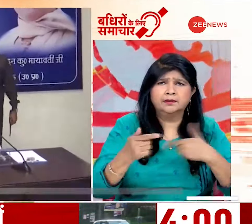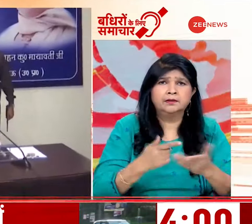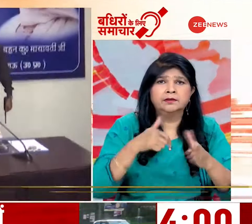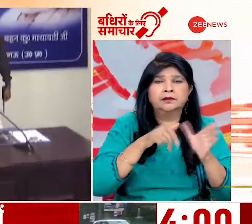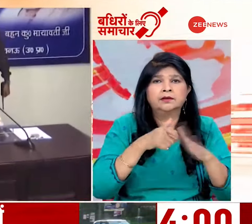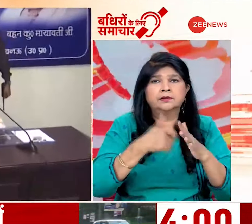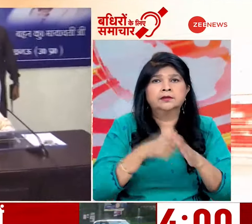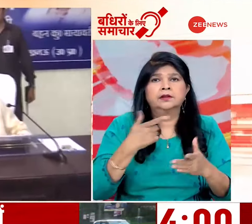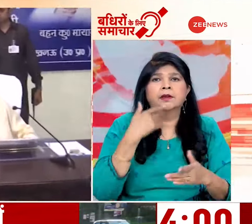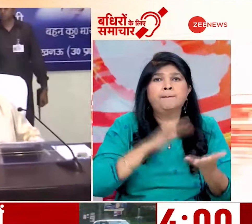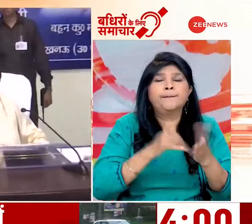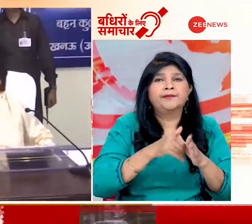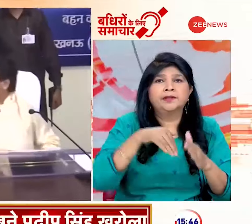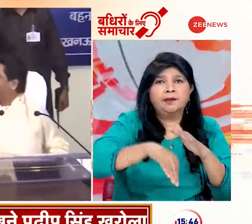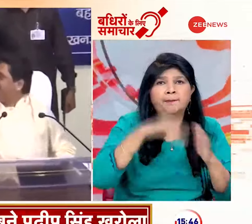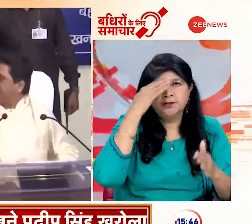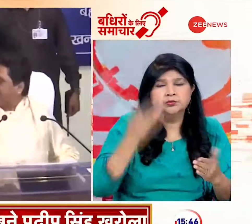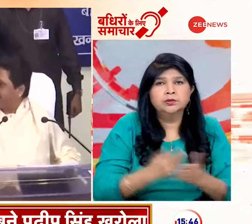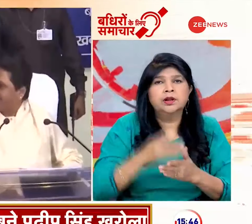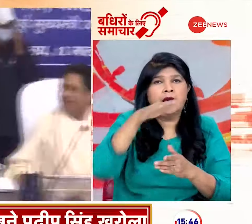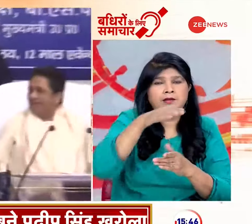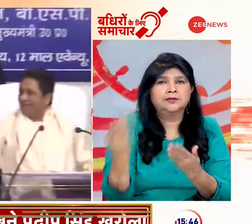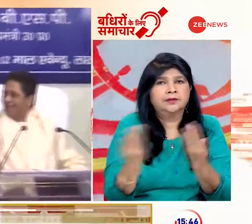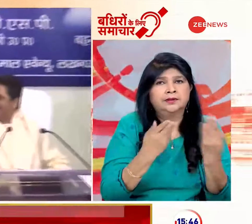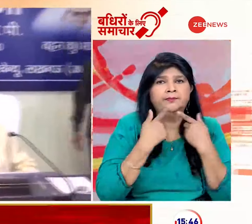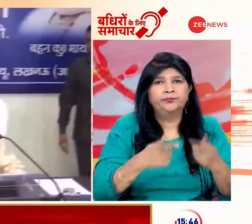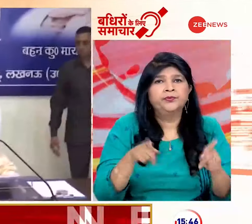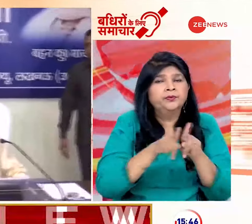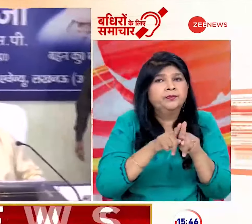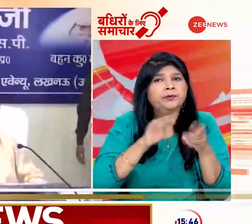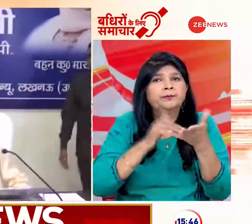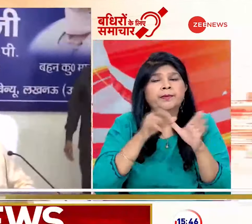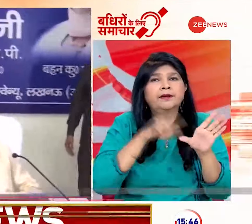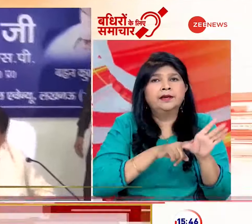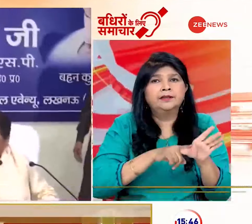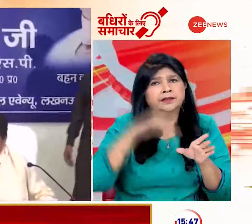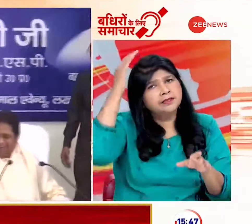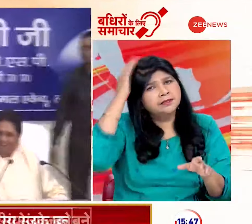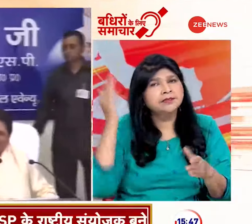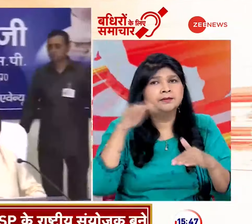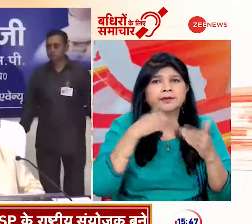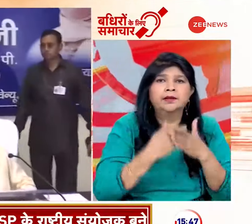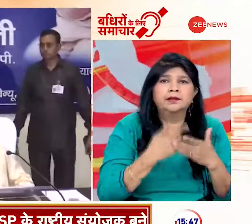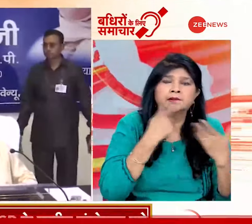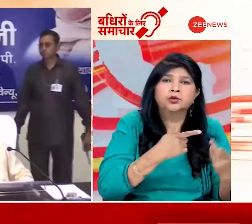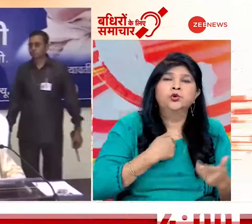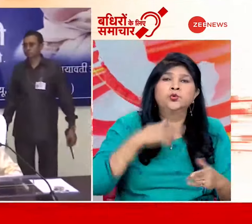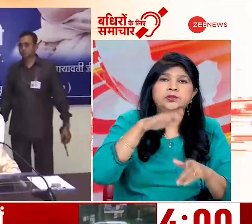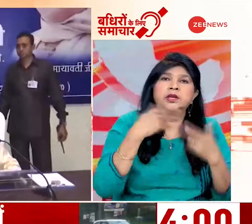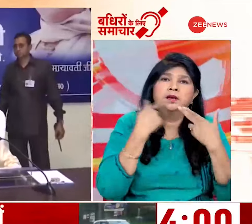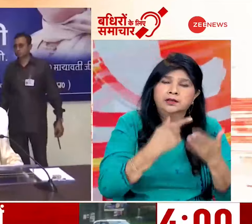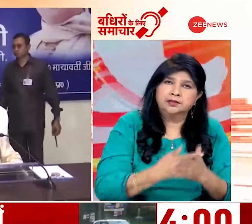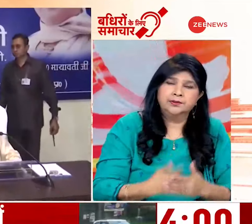बैठक के दौरान आकाश आनंद ने मायावती का पैर छूकर आशीर्वाद लिया। वहीं मायावती ने सिर पर हाथ